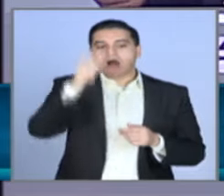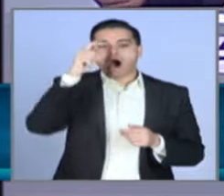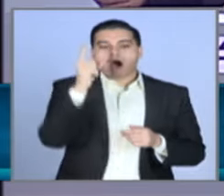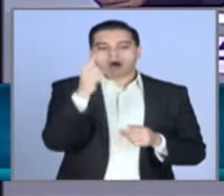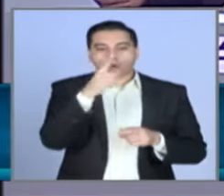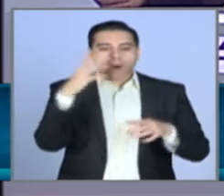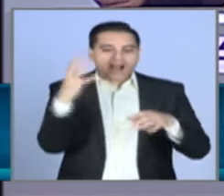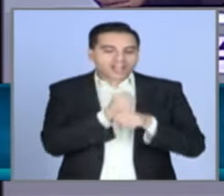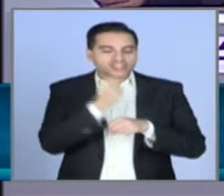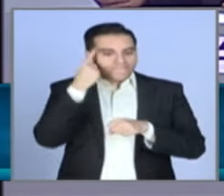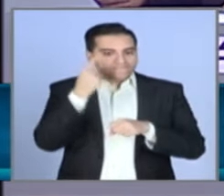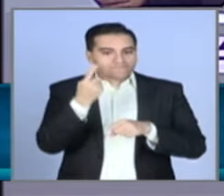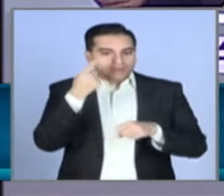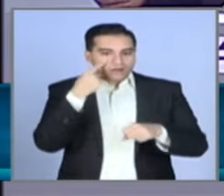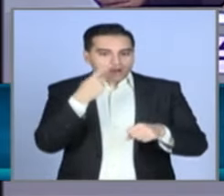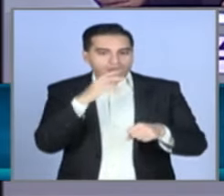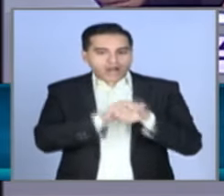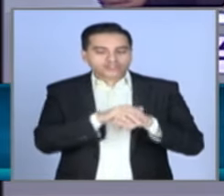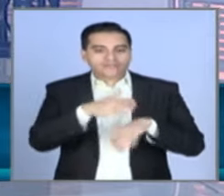غرينيار؟